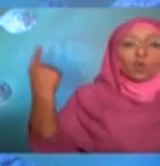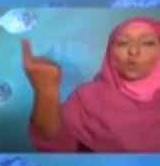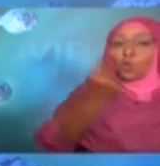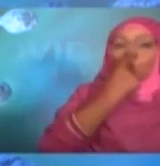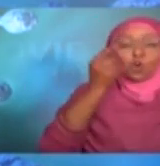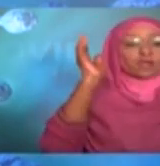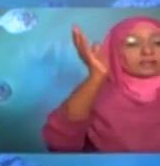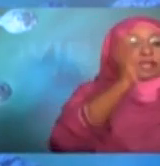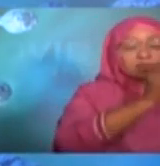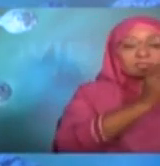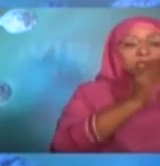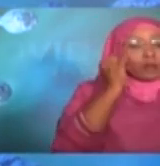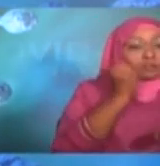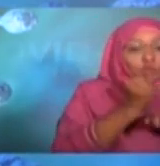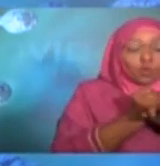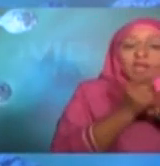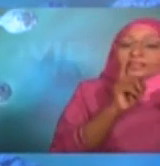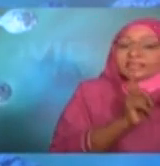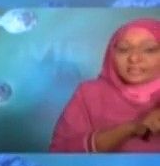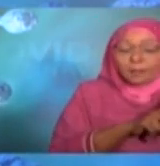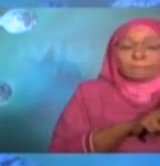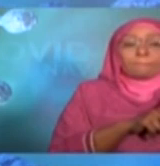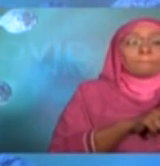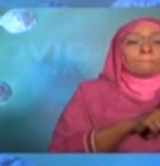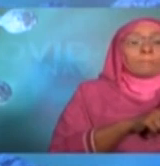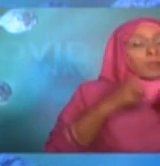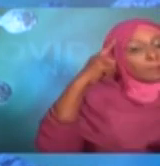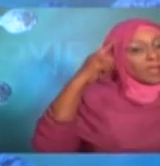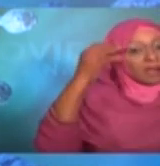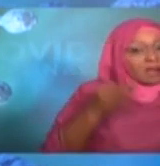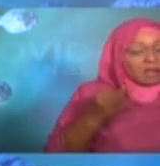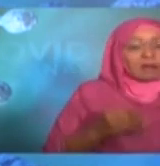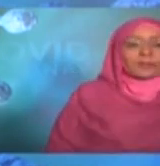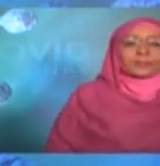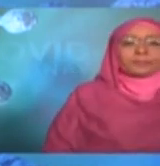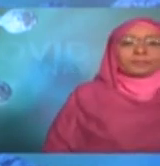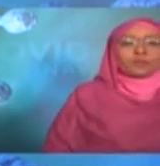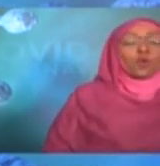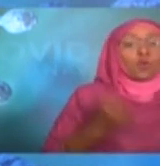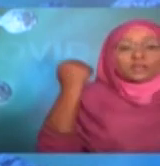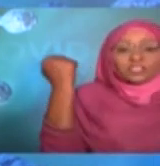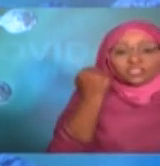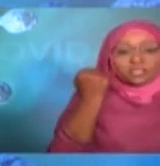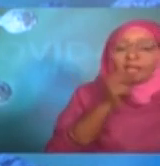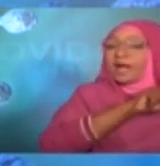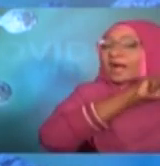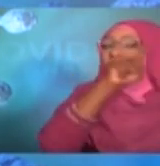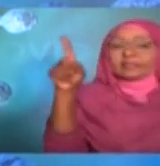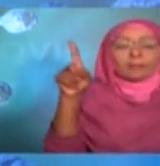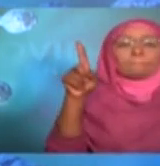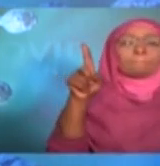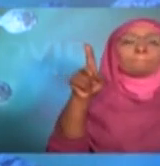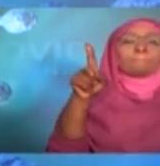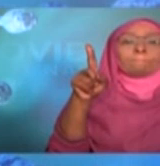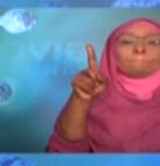الجهات ذات الصلة بالالتزام بهذا القرار والتشديد في عدم السماح سواء